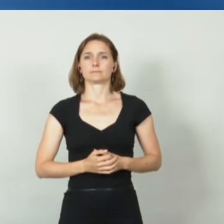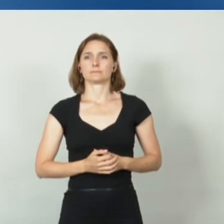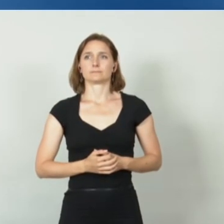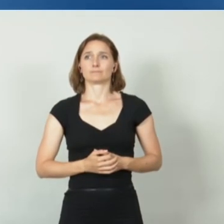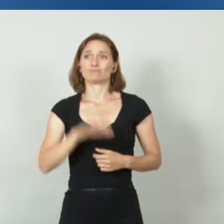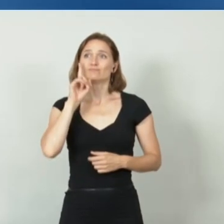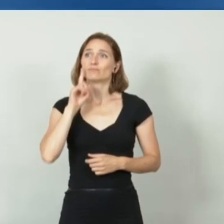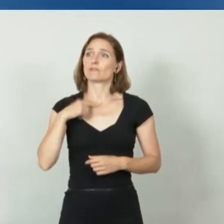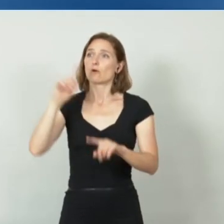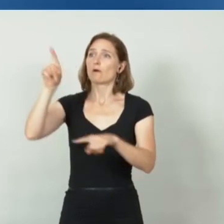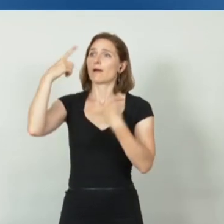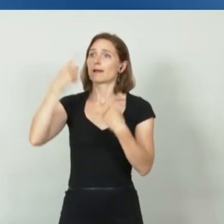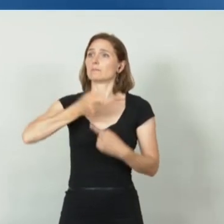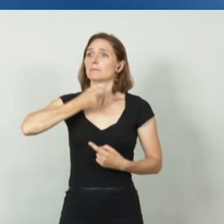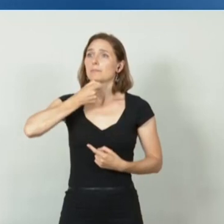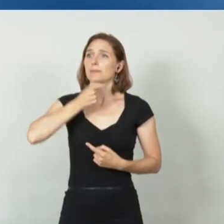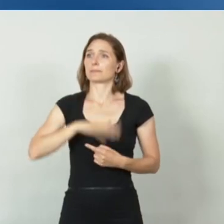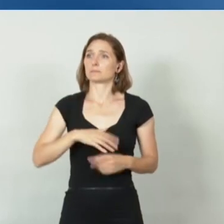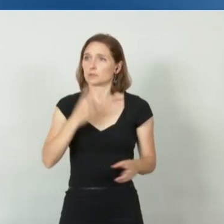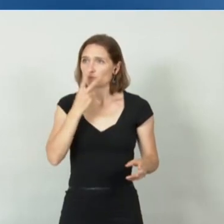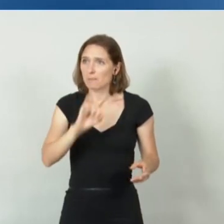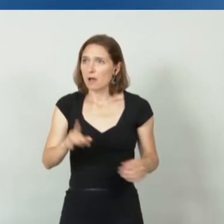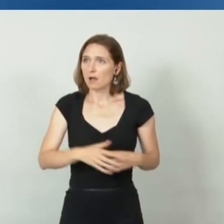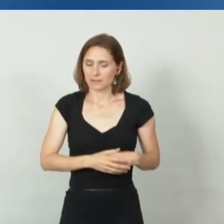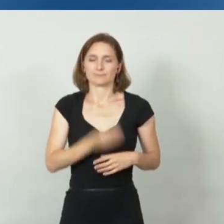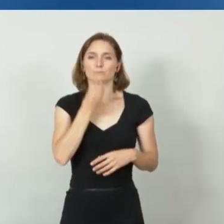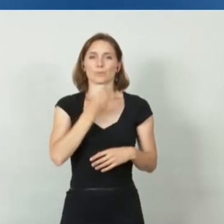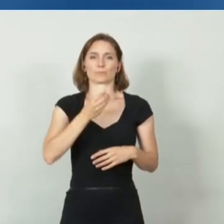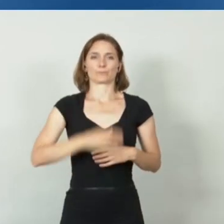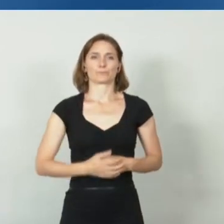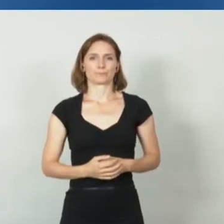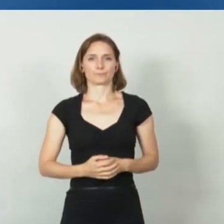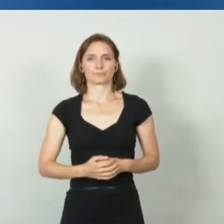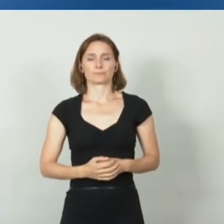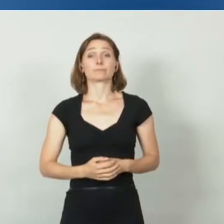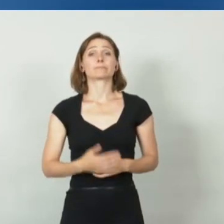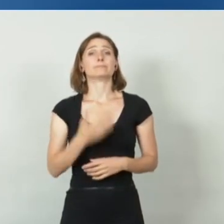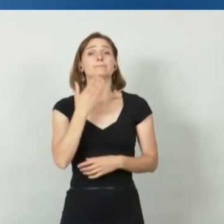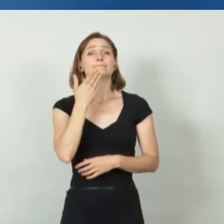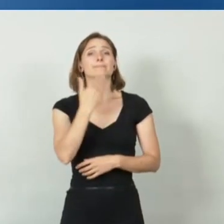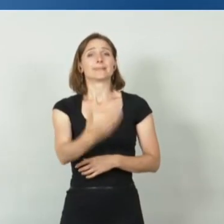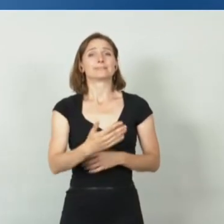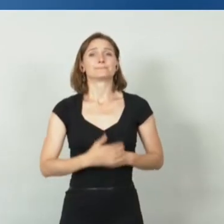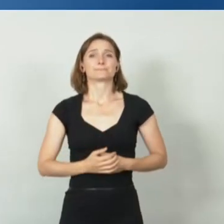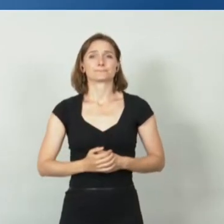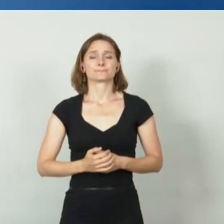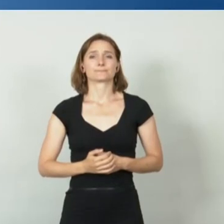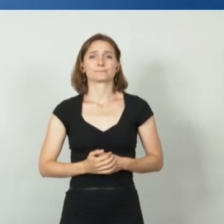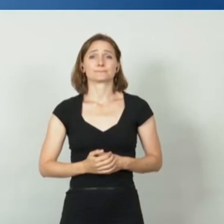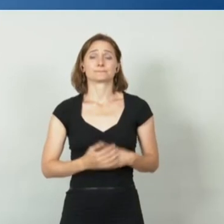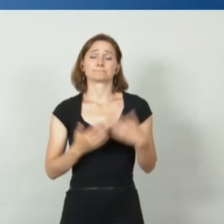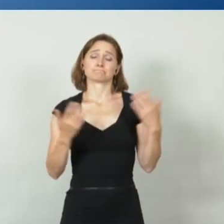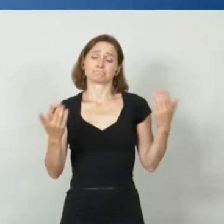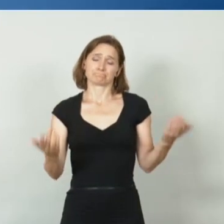vous demandiez la parole je vois pas absolument merci alors pour faire